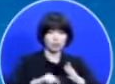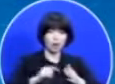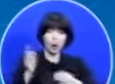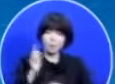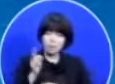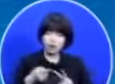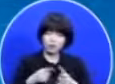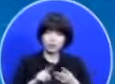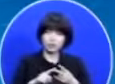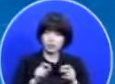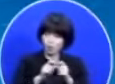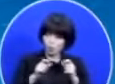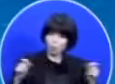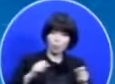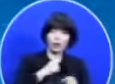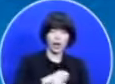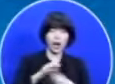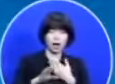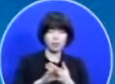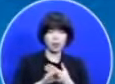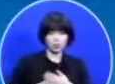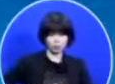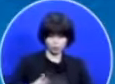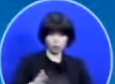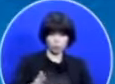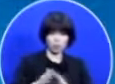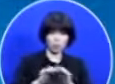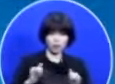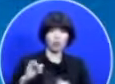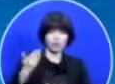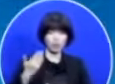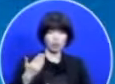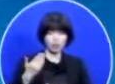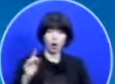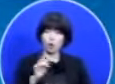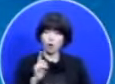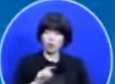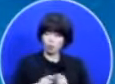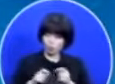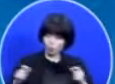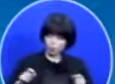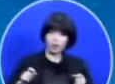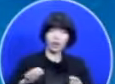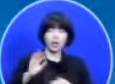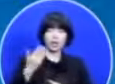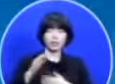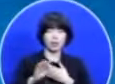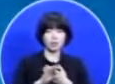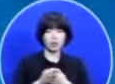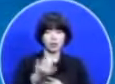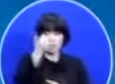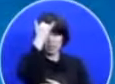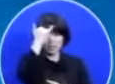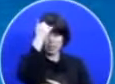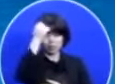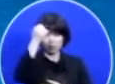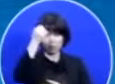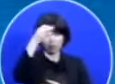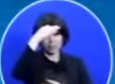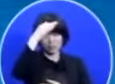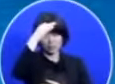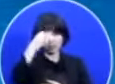오래 하면 전문가 가 됩니다 뭐든지 올해 했따 그러면 실력을 인정해 줍니다 운동을